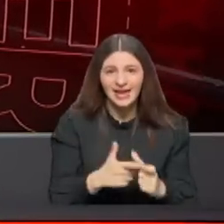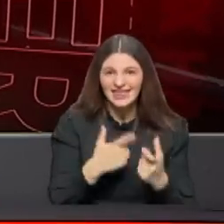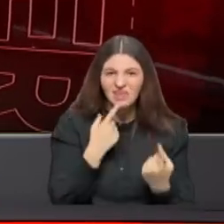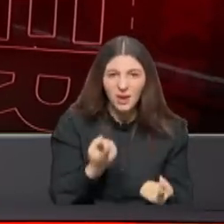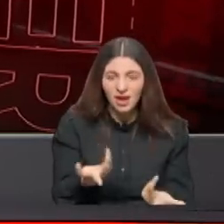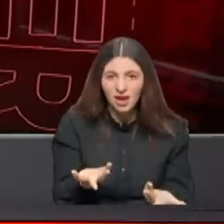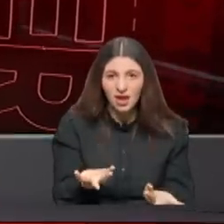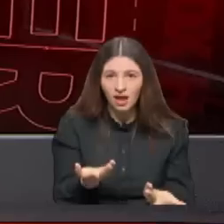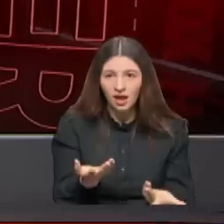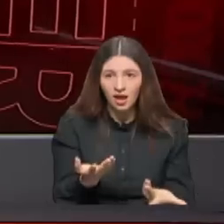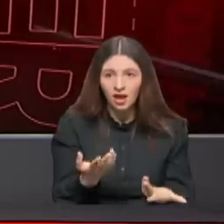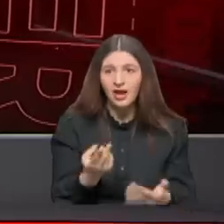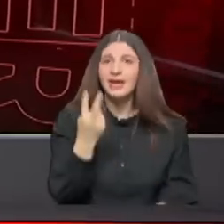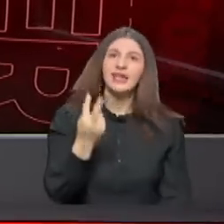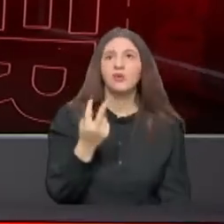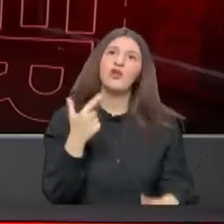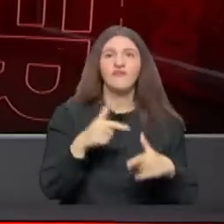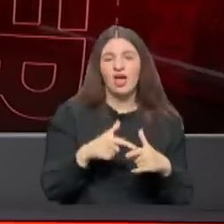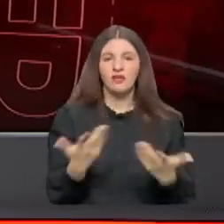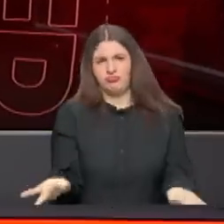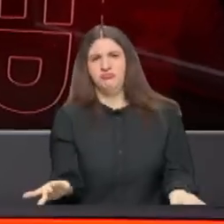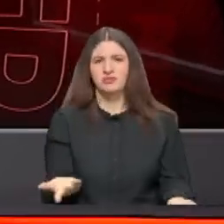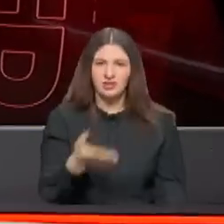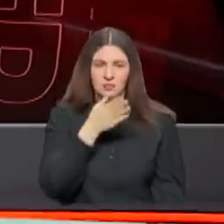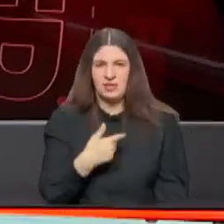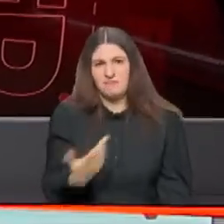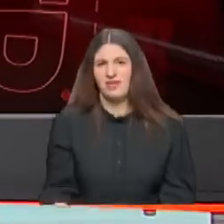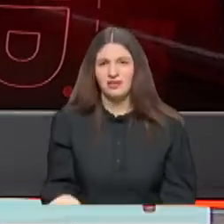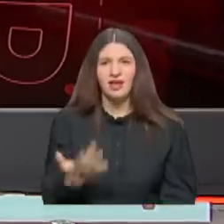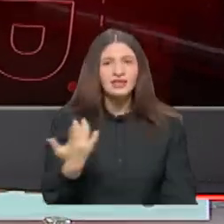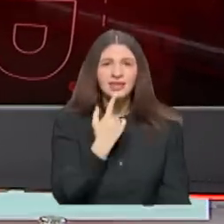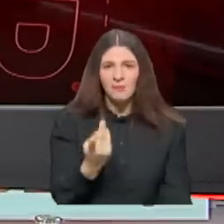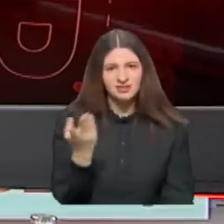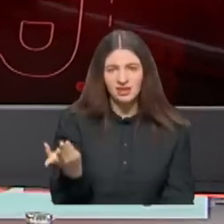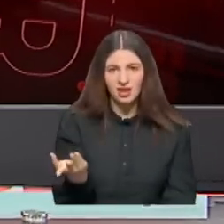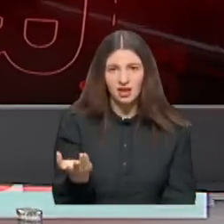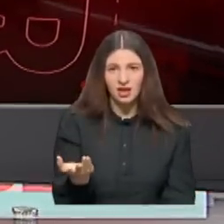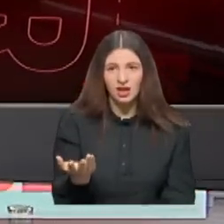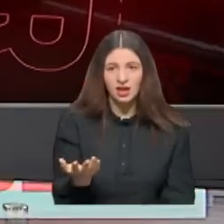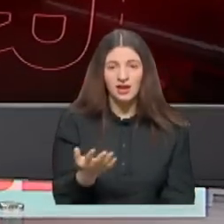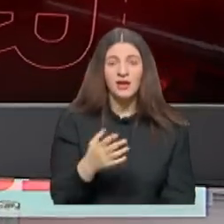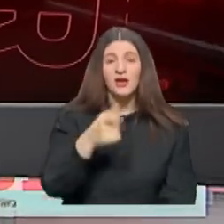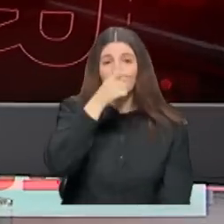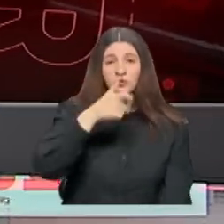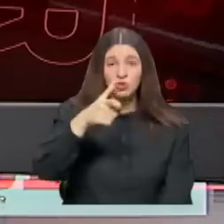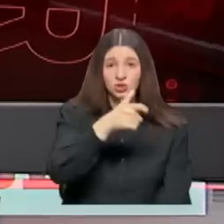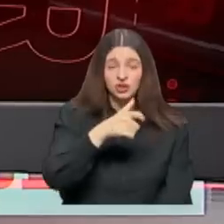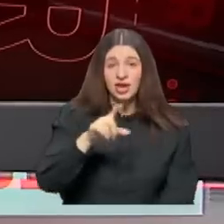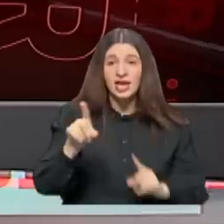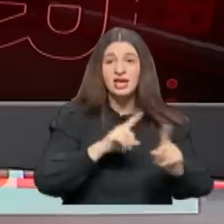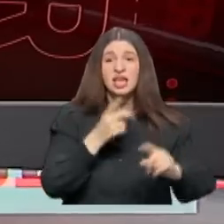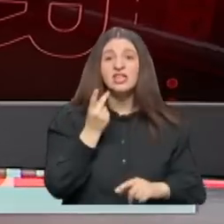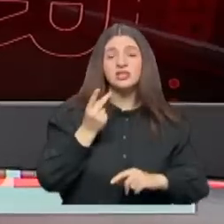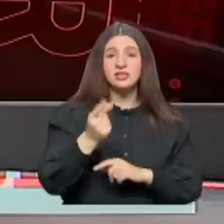demek? 7,5F falan ne bileyim ben ya. Hani ne demekse. Türkiye